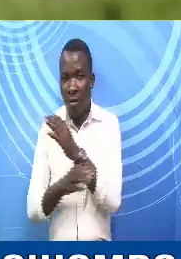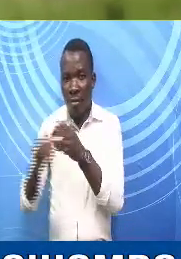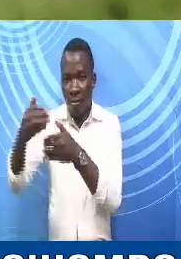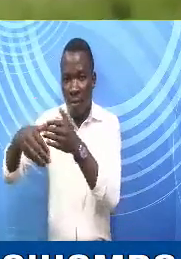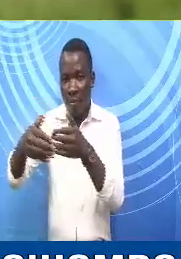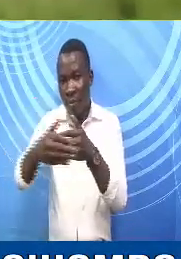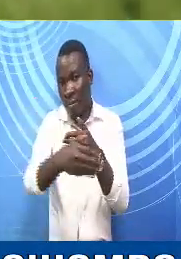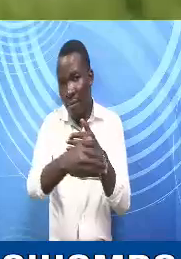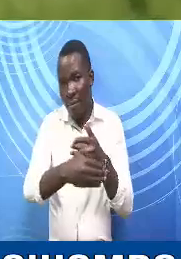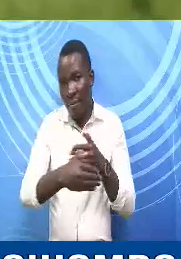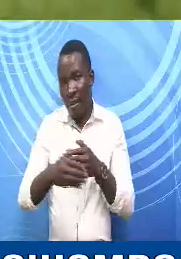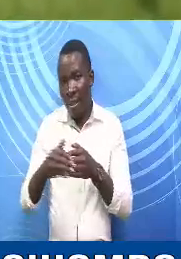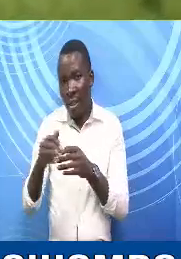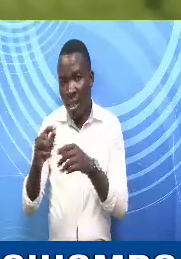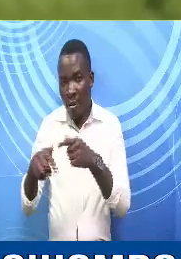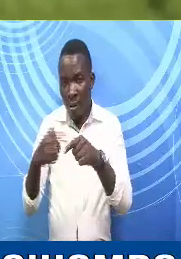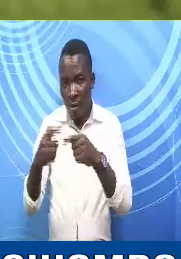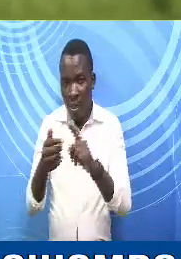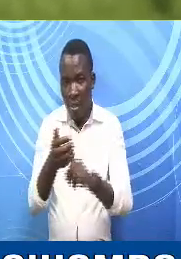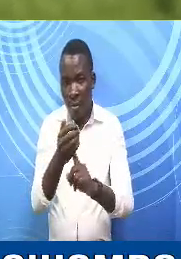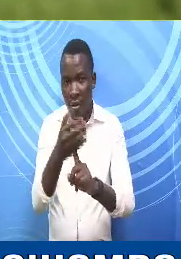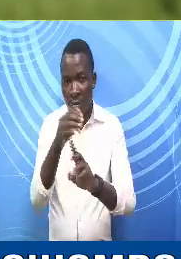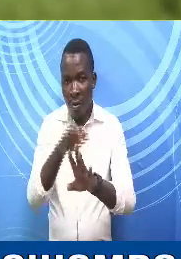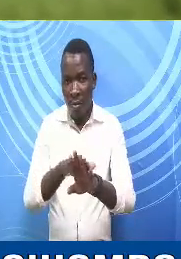turi kandi riri kugenda riboneka.